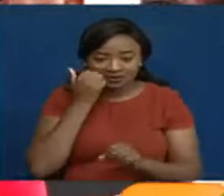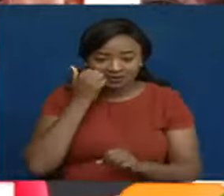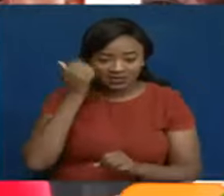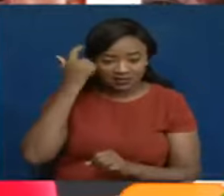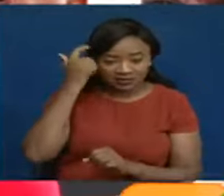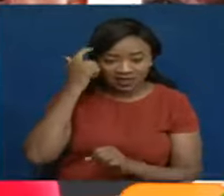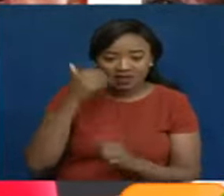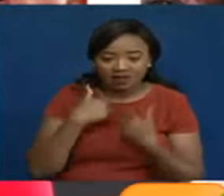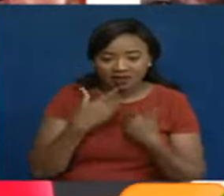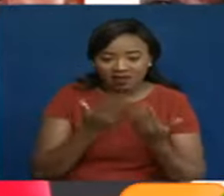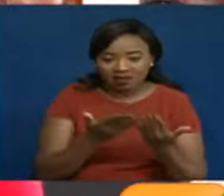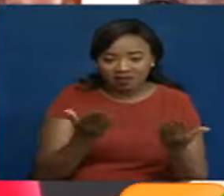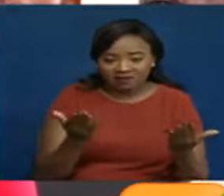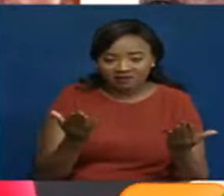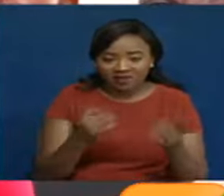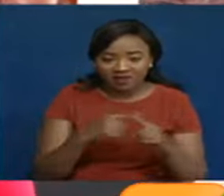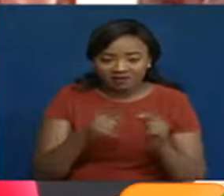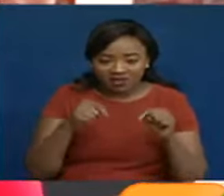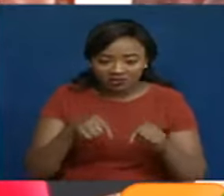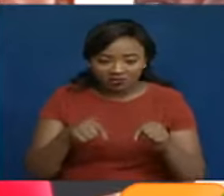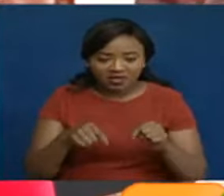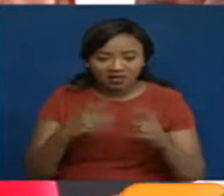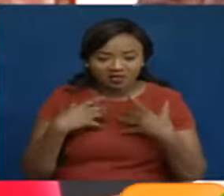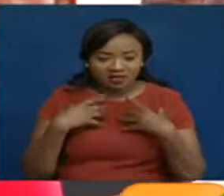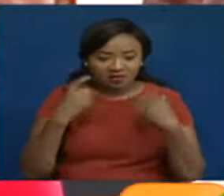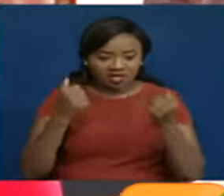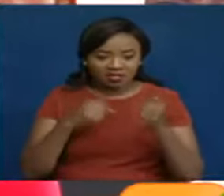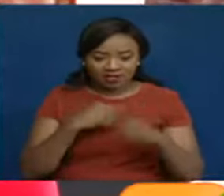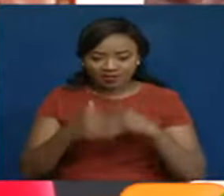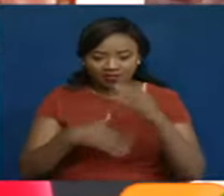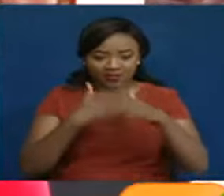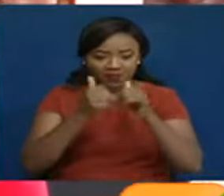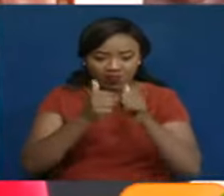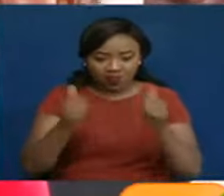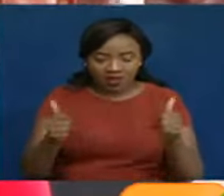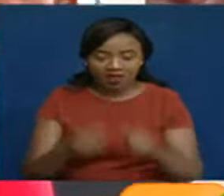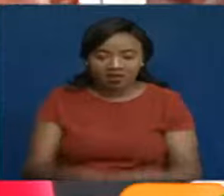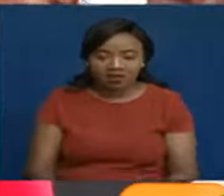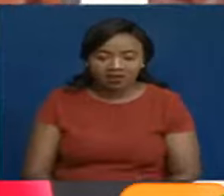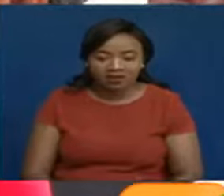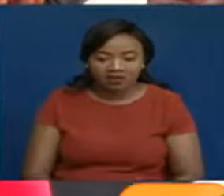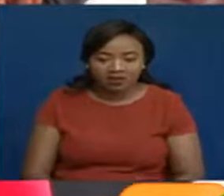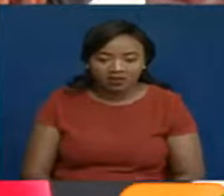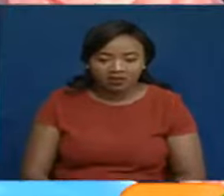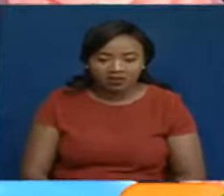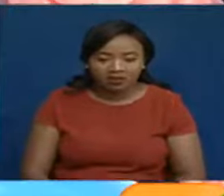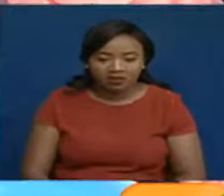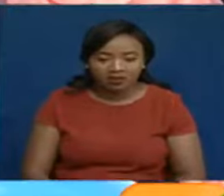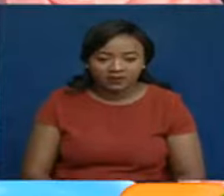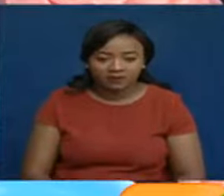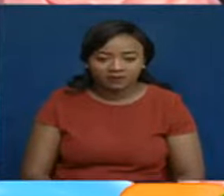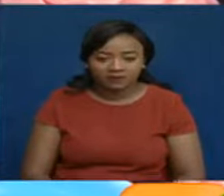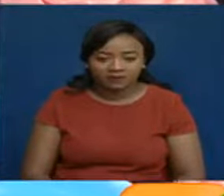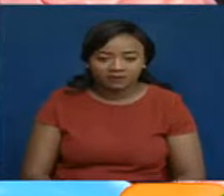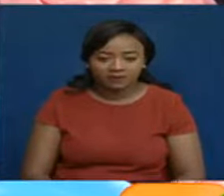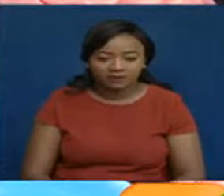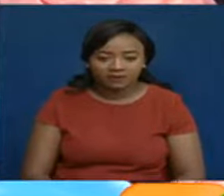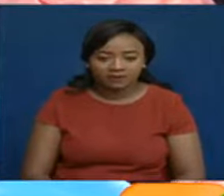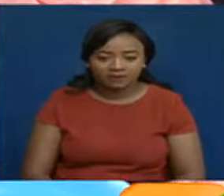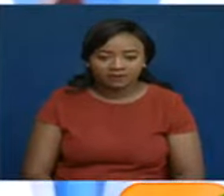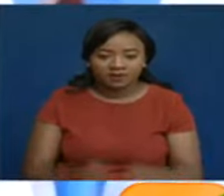sasa ni good people katika society ambao wanashughulika na mambo yao ya maisha. Wahisani wengine